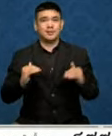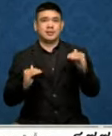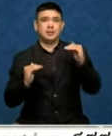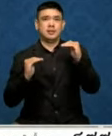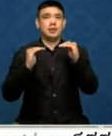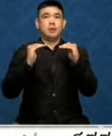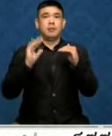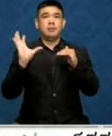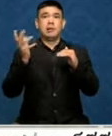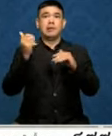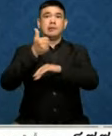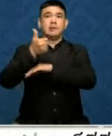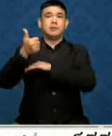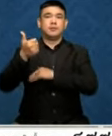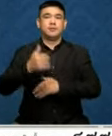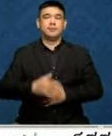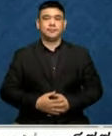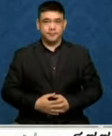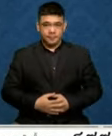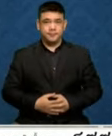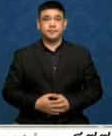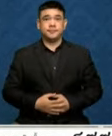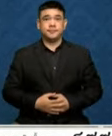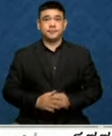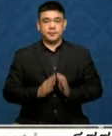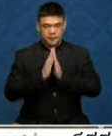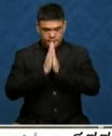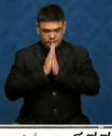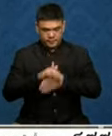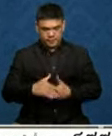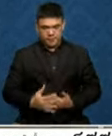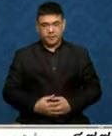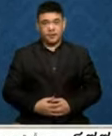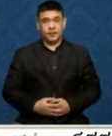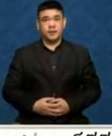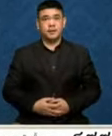อารยประเทศนะครับขอบคุณครับครับขอบคุณครับ